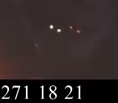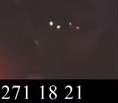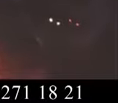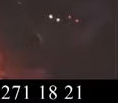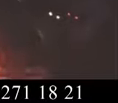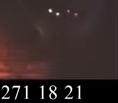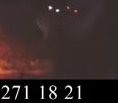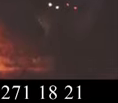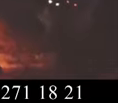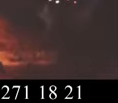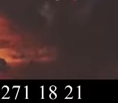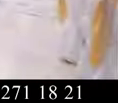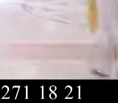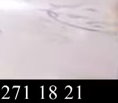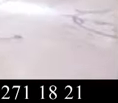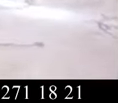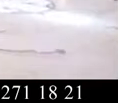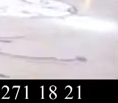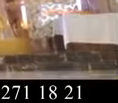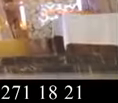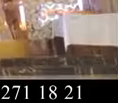Спонсор курса валют – комплекс «Арбат».